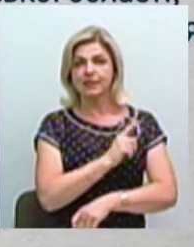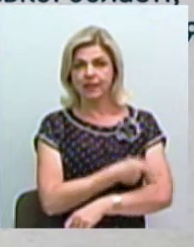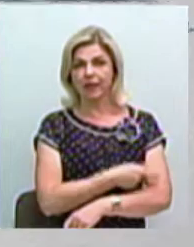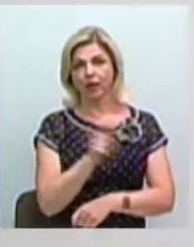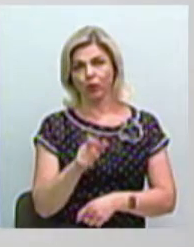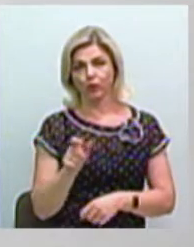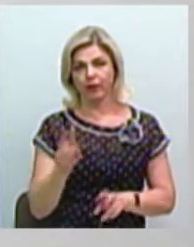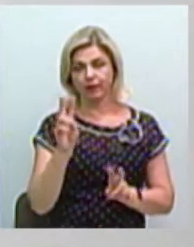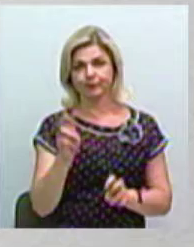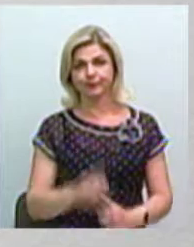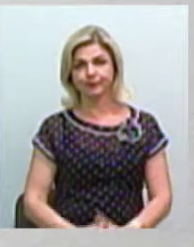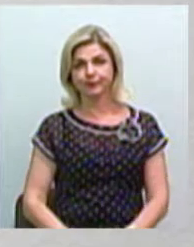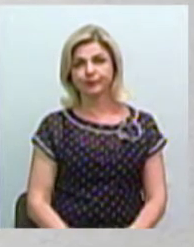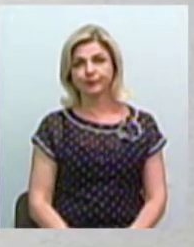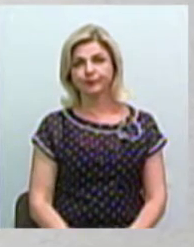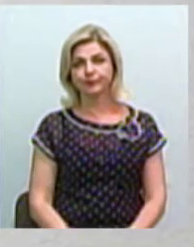людей».